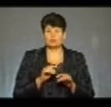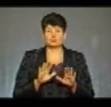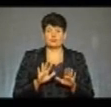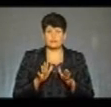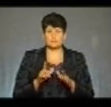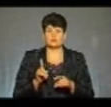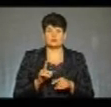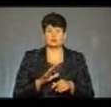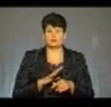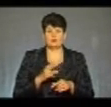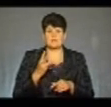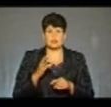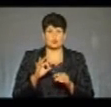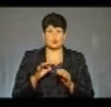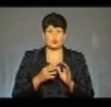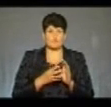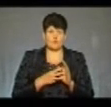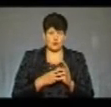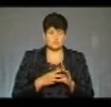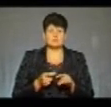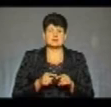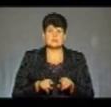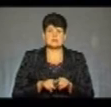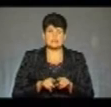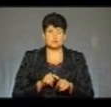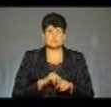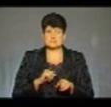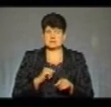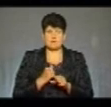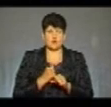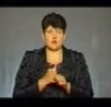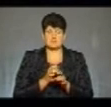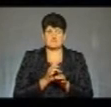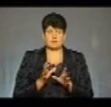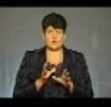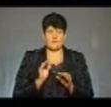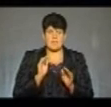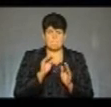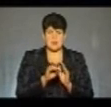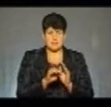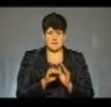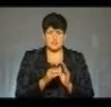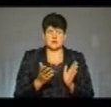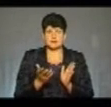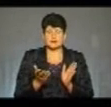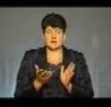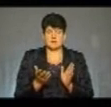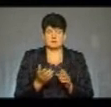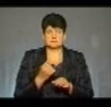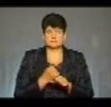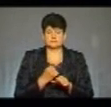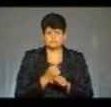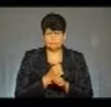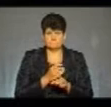був 3.08, це також саморобний вибуховий предмет, який спрацював за